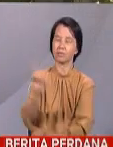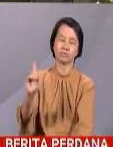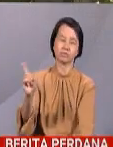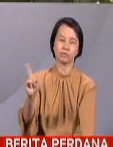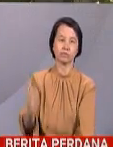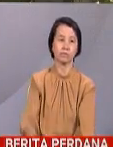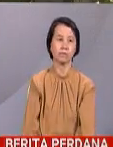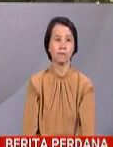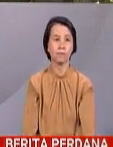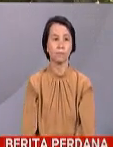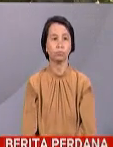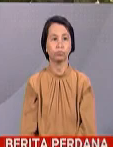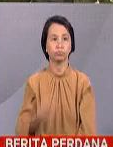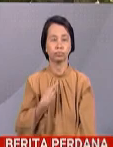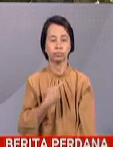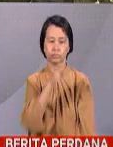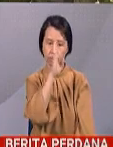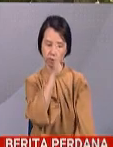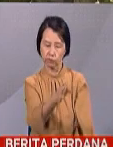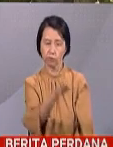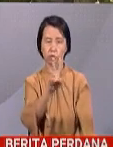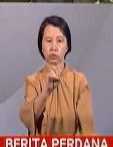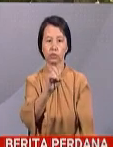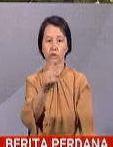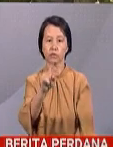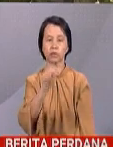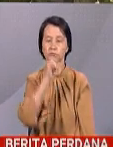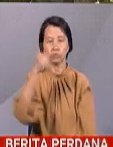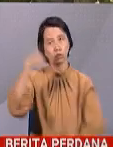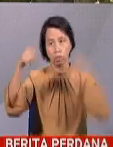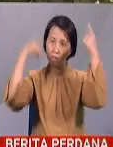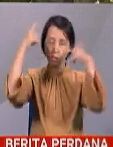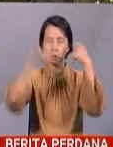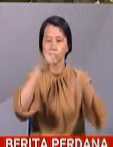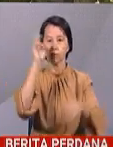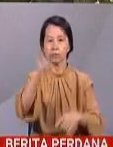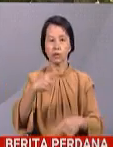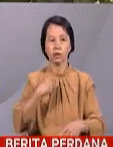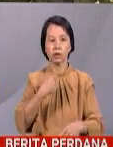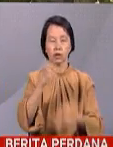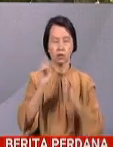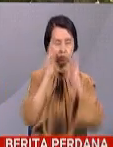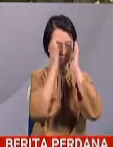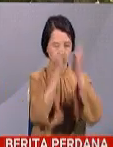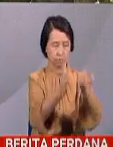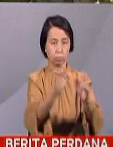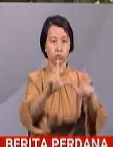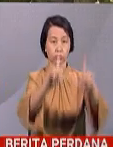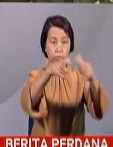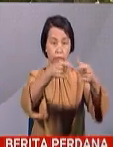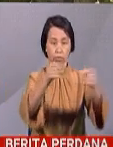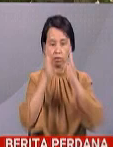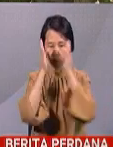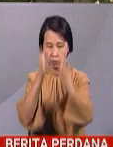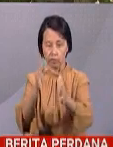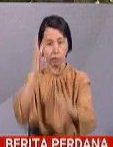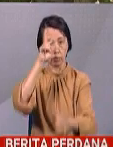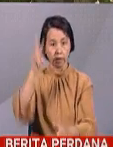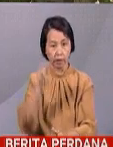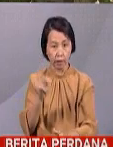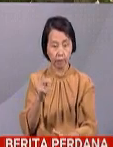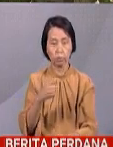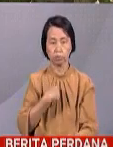baru we focus 2021 tak Peru kita pening-ening kepala kita road to Tokyo kita ro Vietnam dan